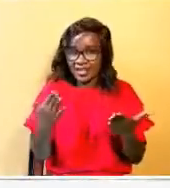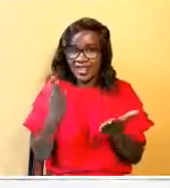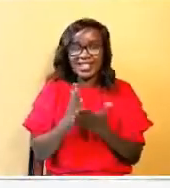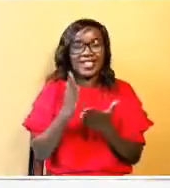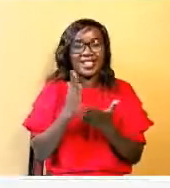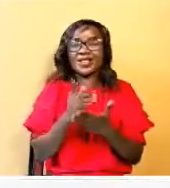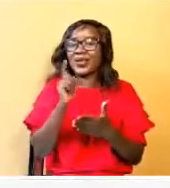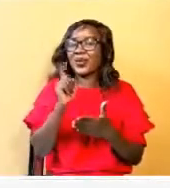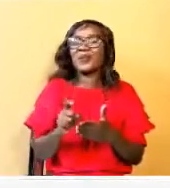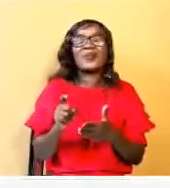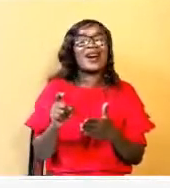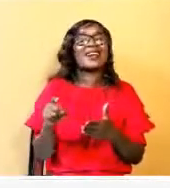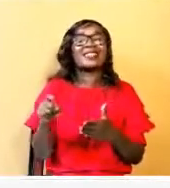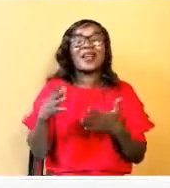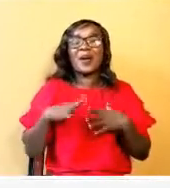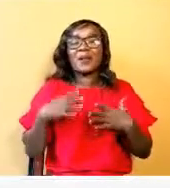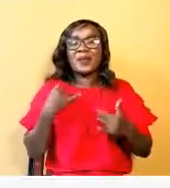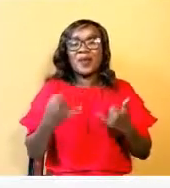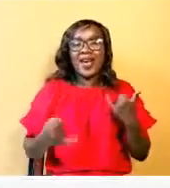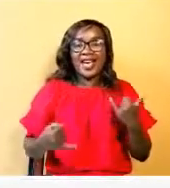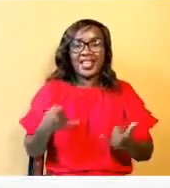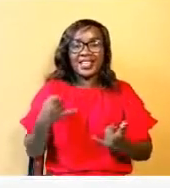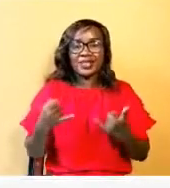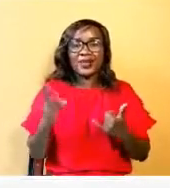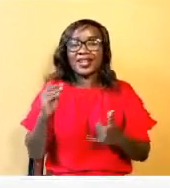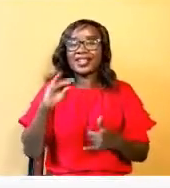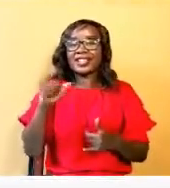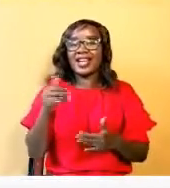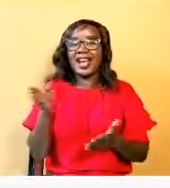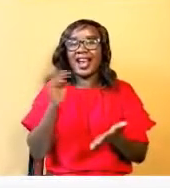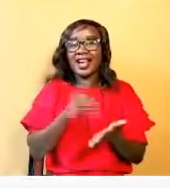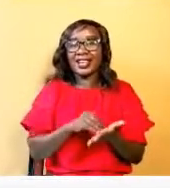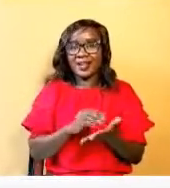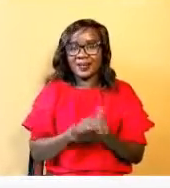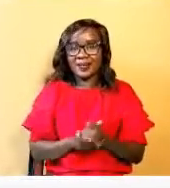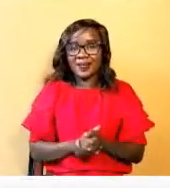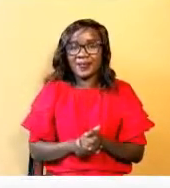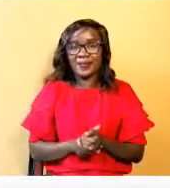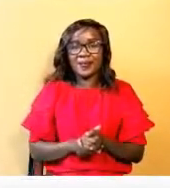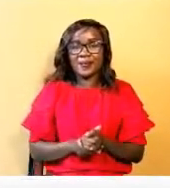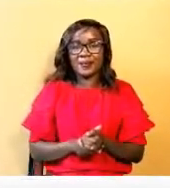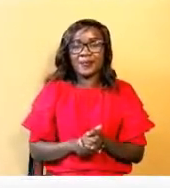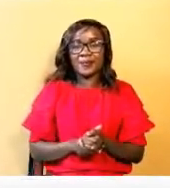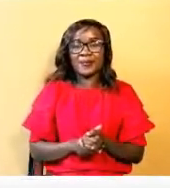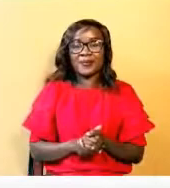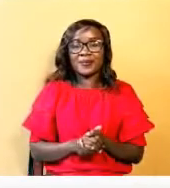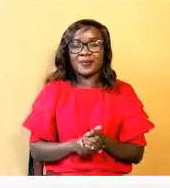umati utingike. DJ, nipatie hiyo ngoma tena tafadhali.